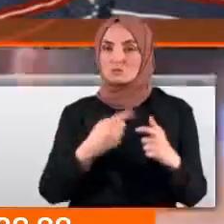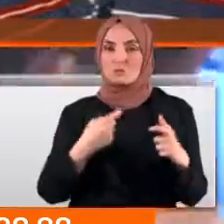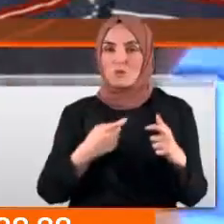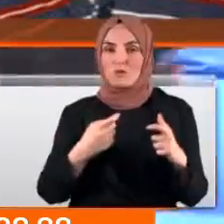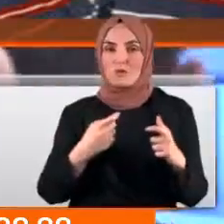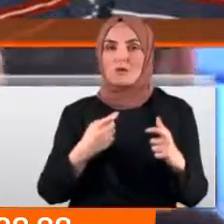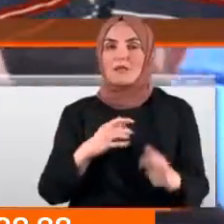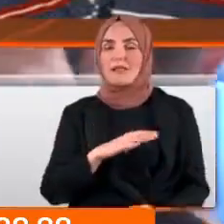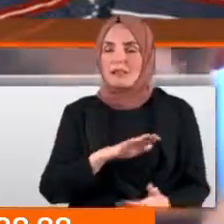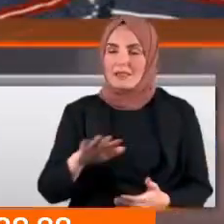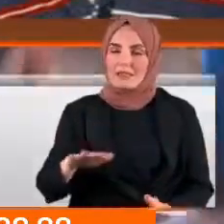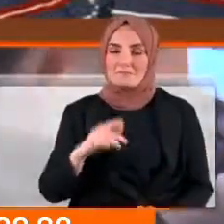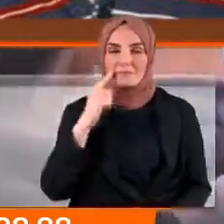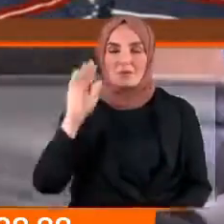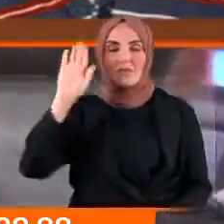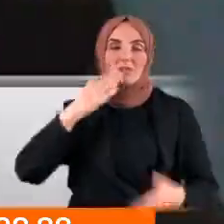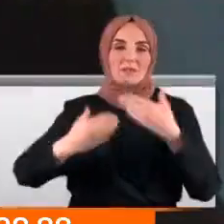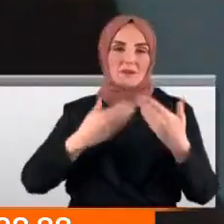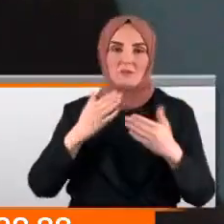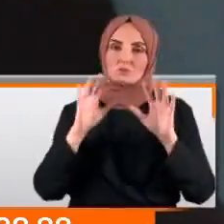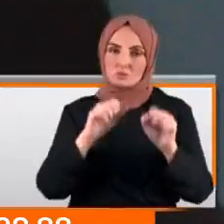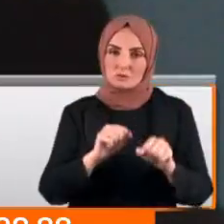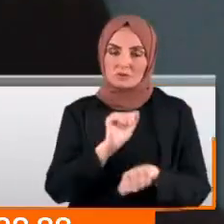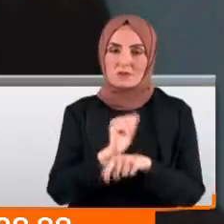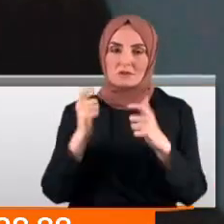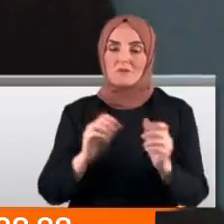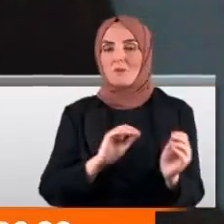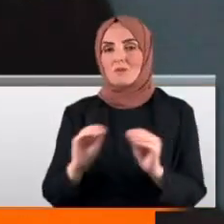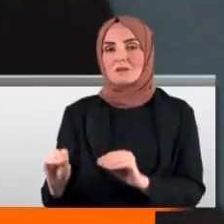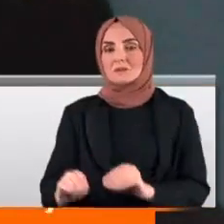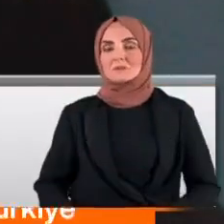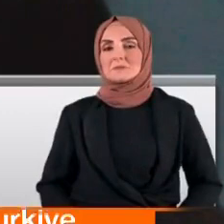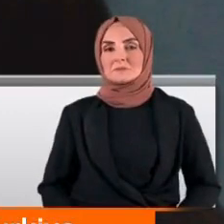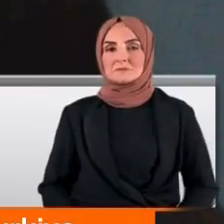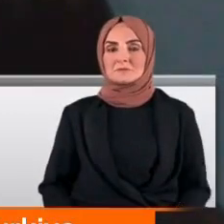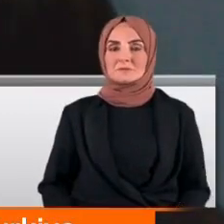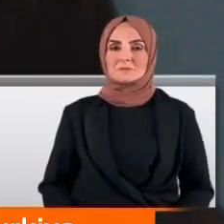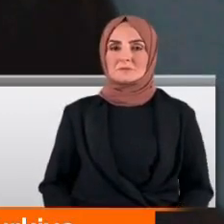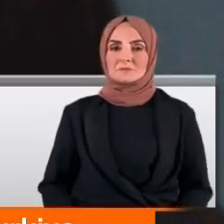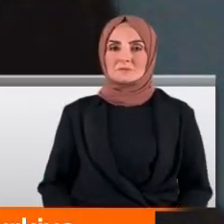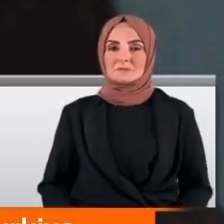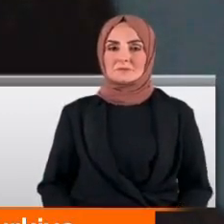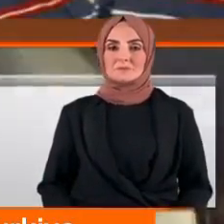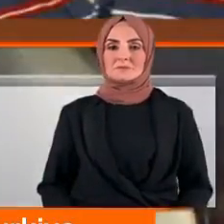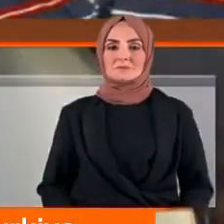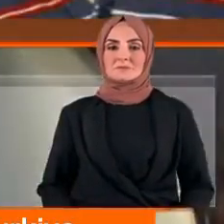etti. Tutuklanarak cezaevine gönderildi. Taner Yaylacı'nın en ağır cezayı almasını istiyorum.